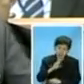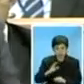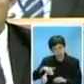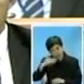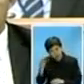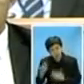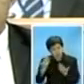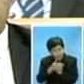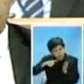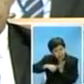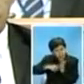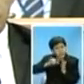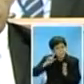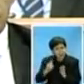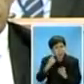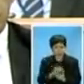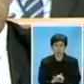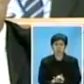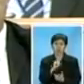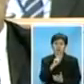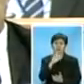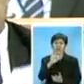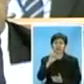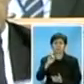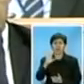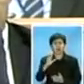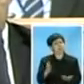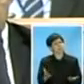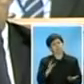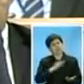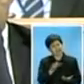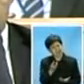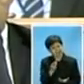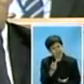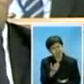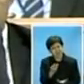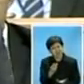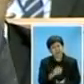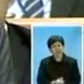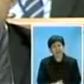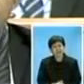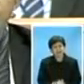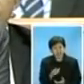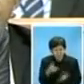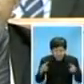พอมานี่ดิฉันมาดูกลายเป็น195คิดดูข้าวสารถุงนึงนี่เนี่ย